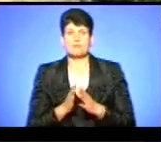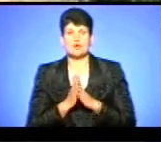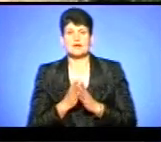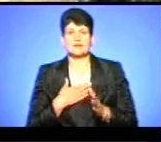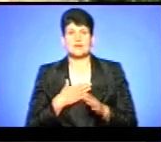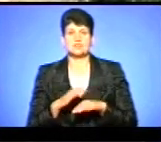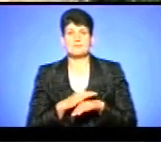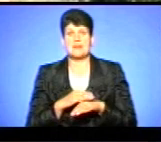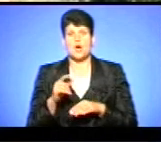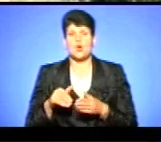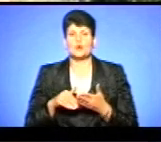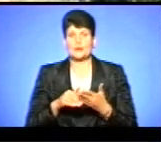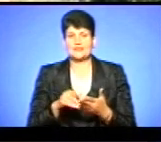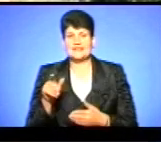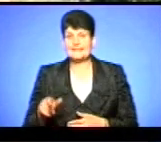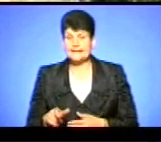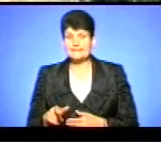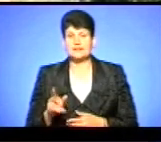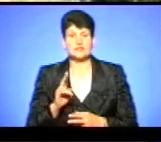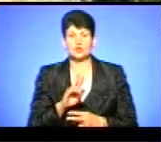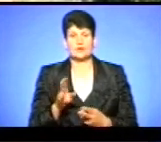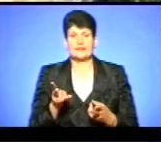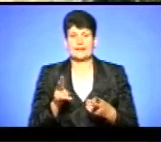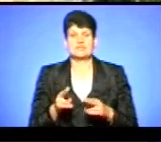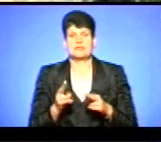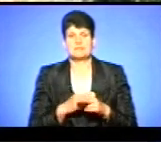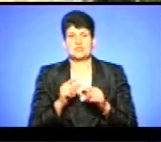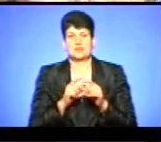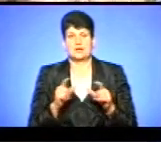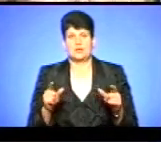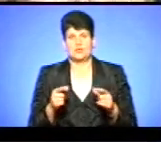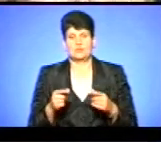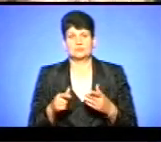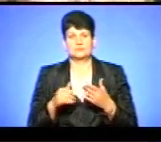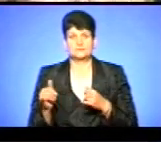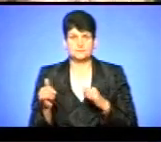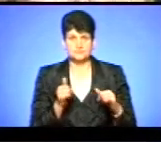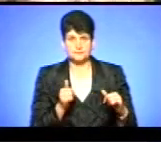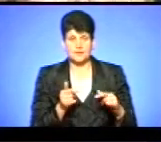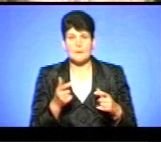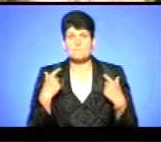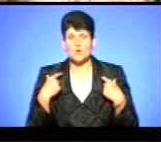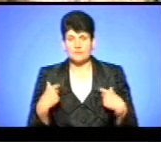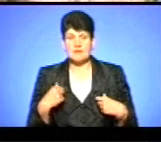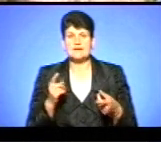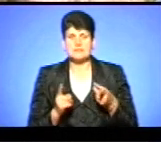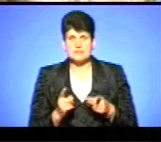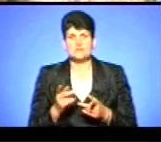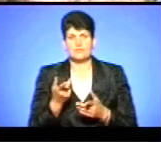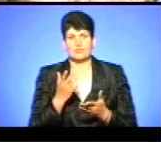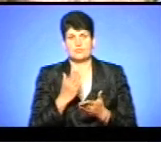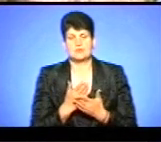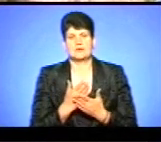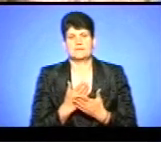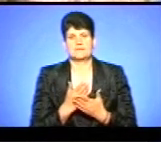благодійників. Але ніхто не лишиться без шкільного приладдя. Портфель дійсно, в якому знаходиться